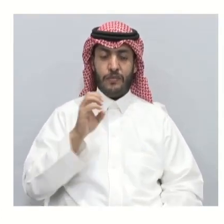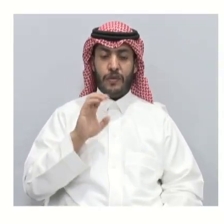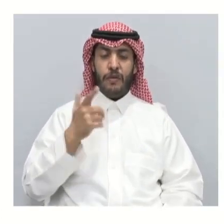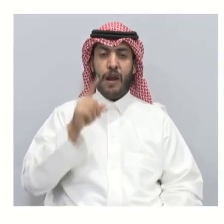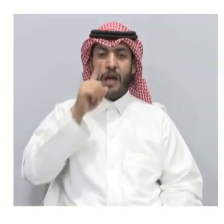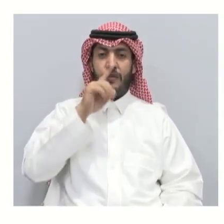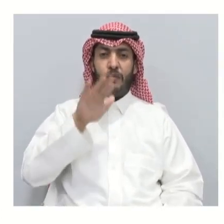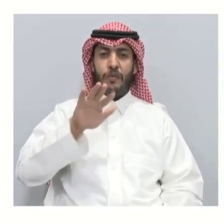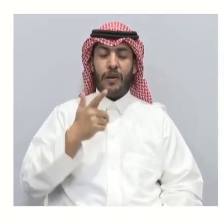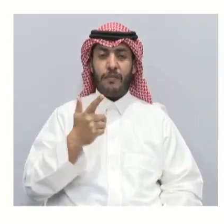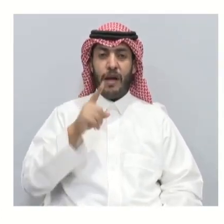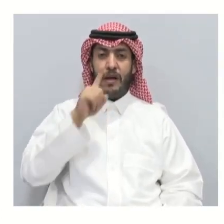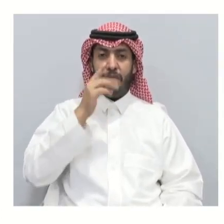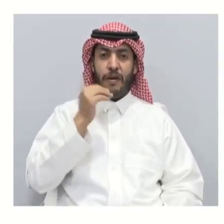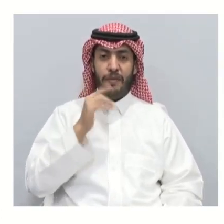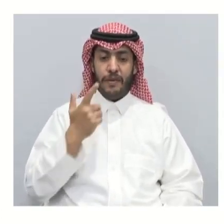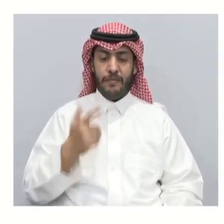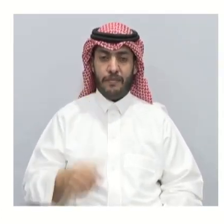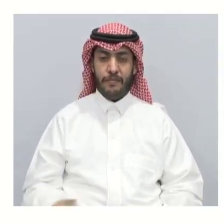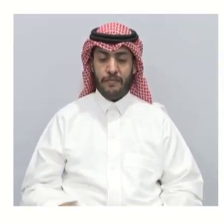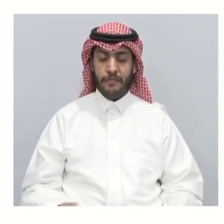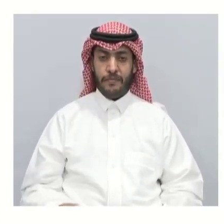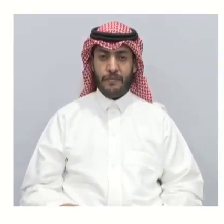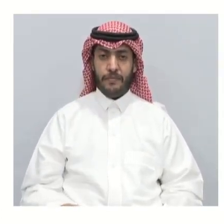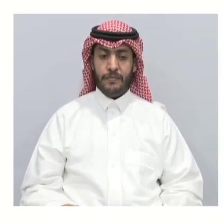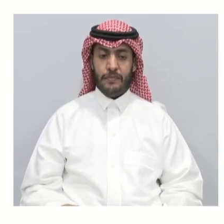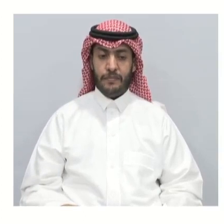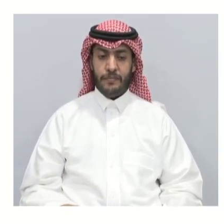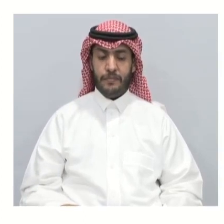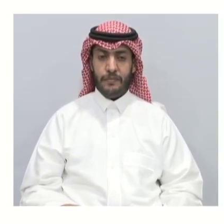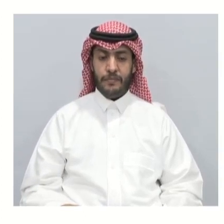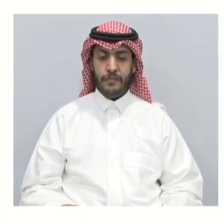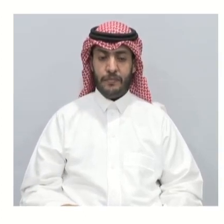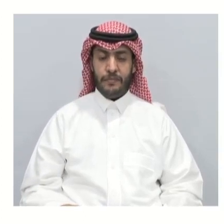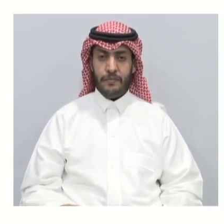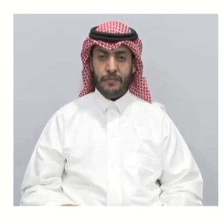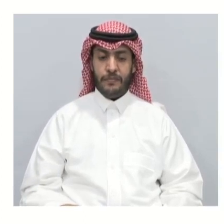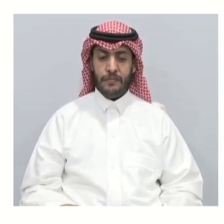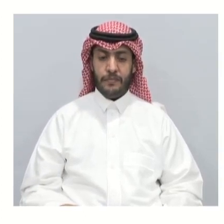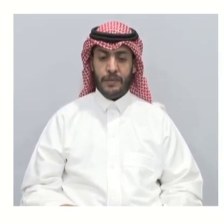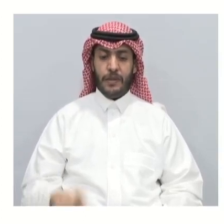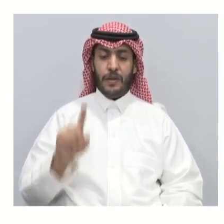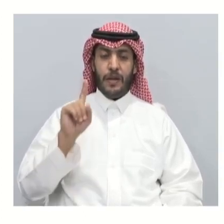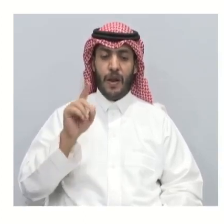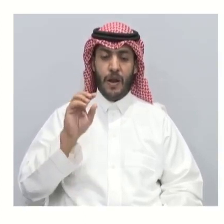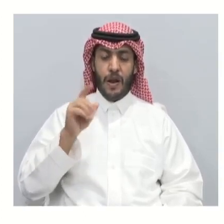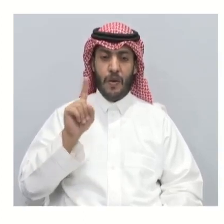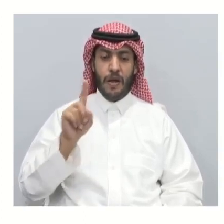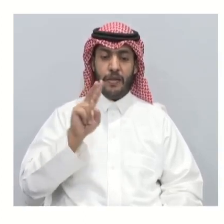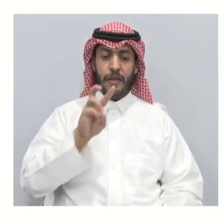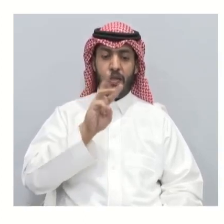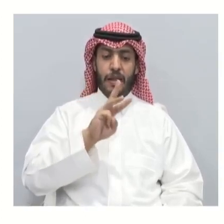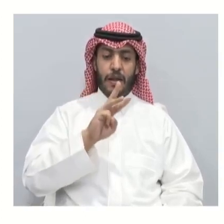كم عدد الاشياء غير الصفرايه مبدعين هنا ها يا ابطال نغير اللون فقط حتى يتضح واحد اثنان